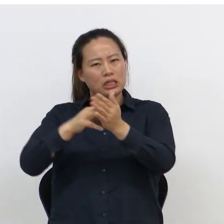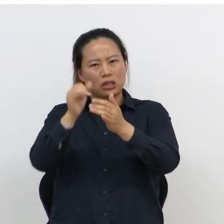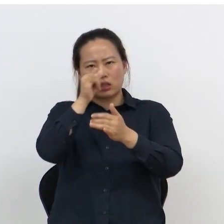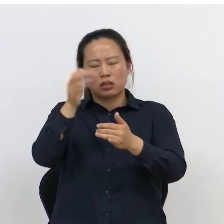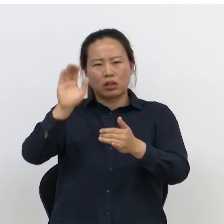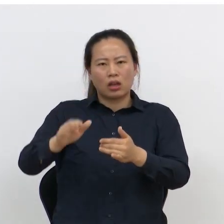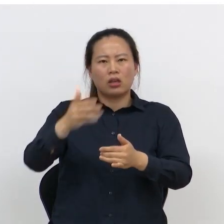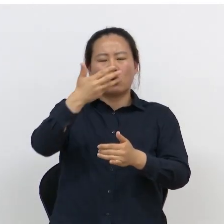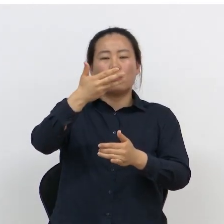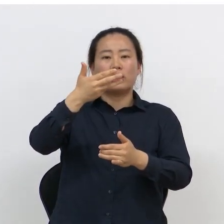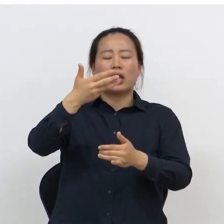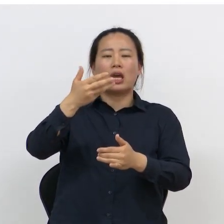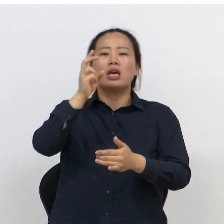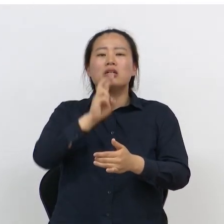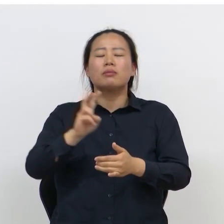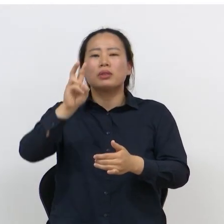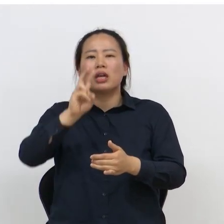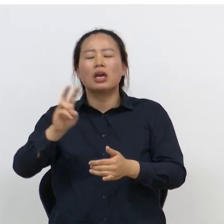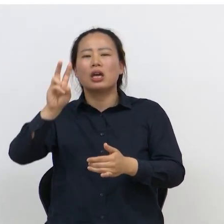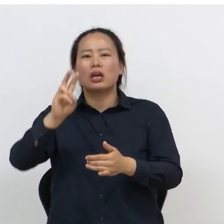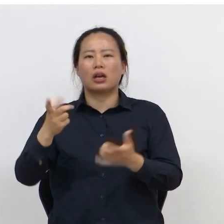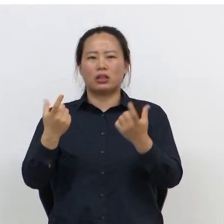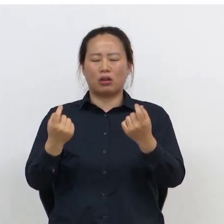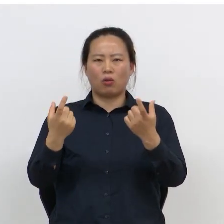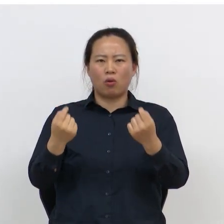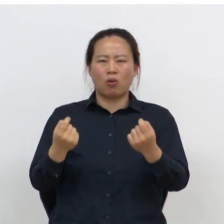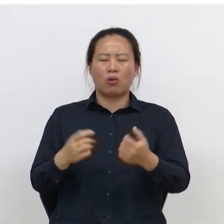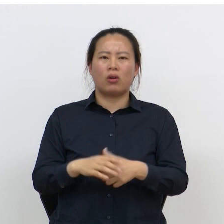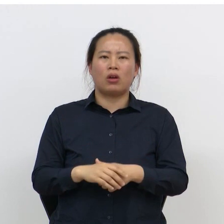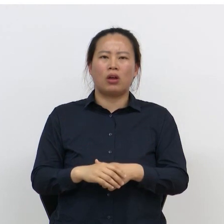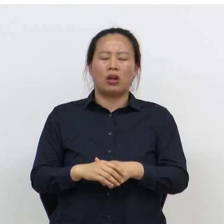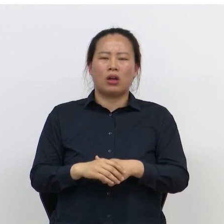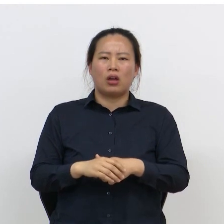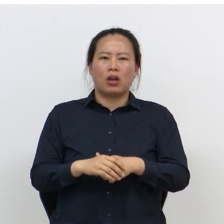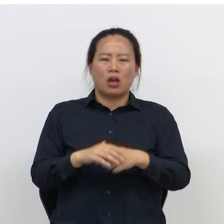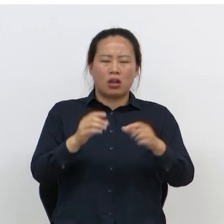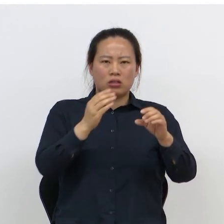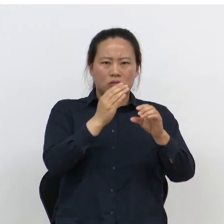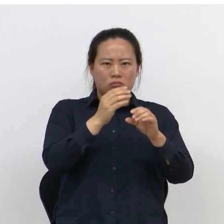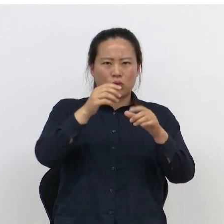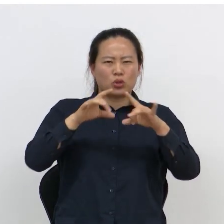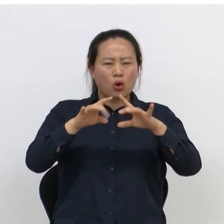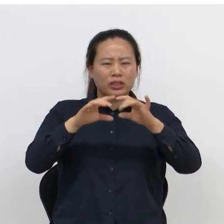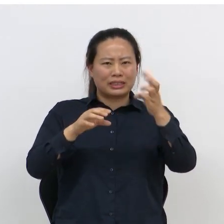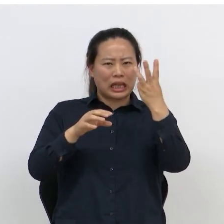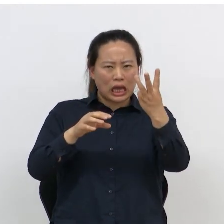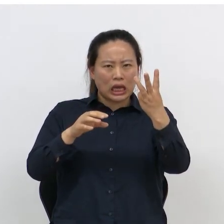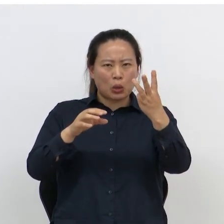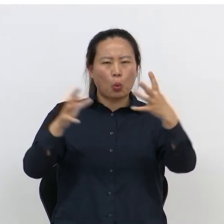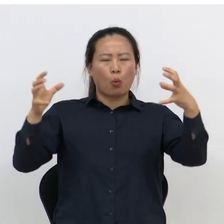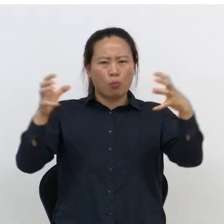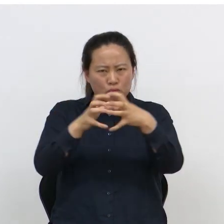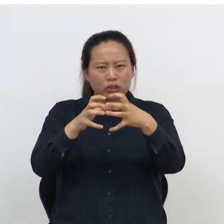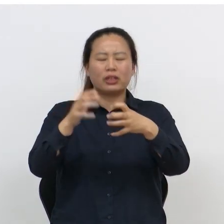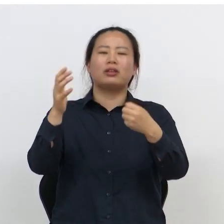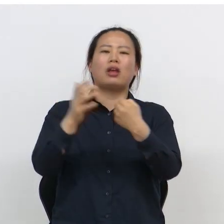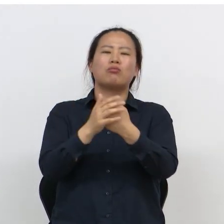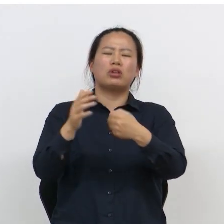8개 음계를 또는 그 사이 반음도 있는데 세 전곡으로 다 밀어 넣습니다. 그러니까 음악이 음악처럼 잘 들리지